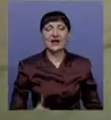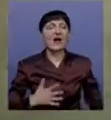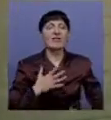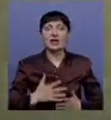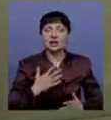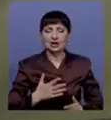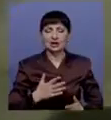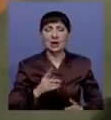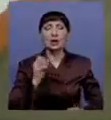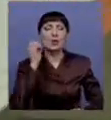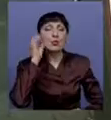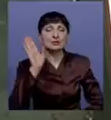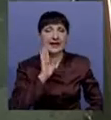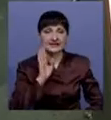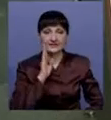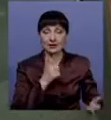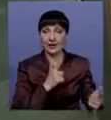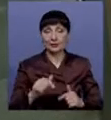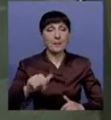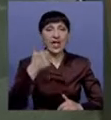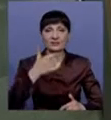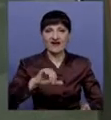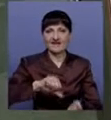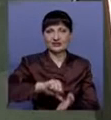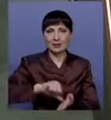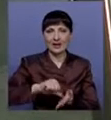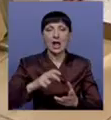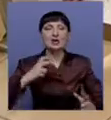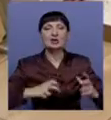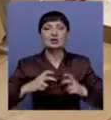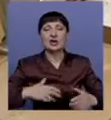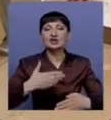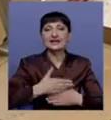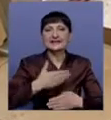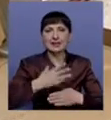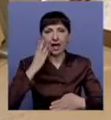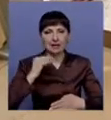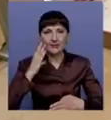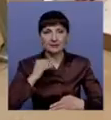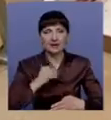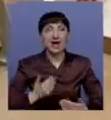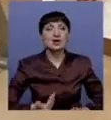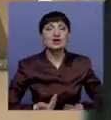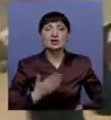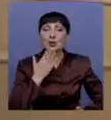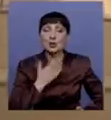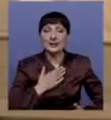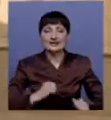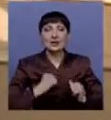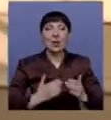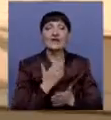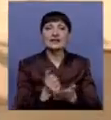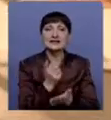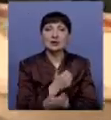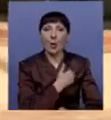Энергичная и не по годам мудрая Зарета готовится к первому выступлению на студенческой сцене Алматы. Безграничная любовь к жизни, стремление к новым